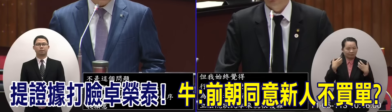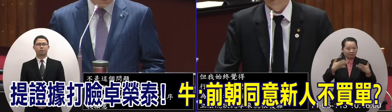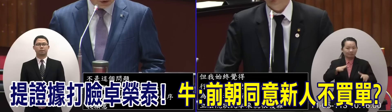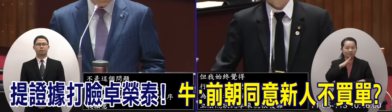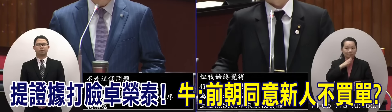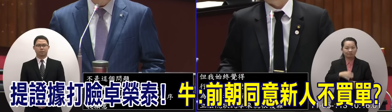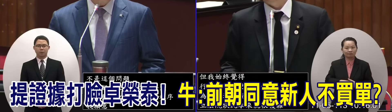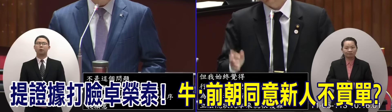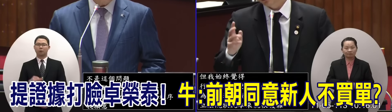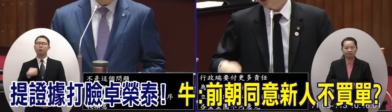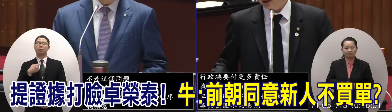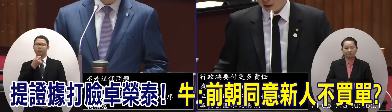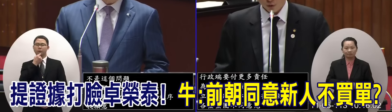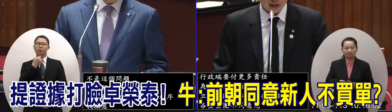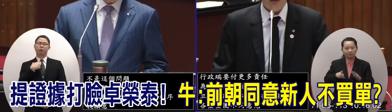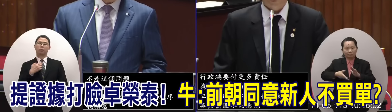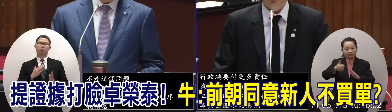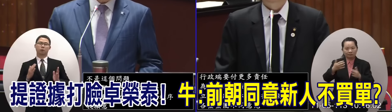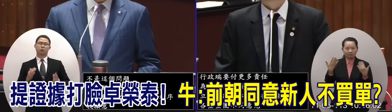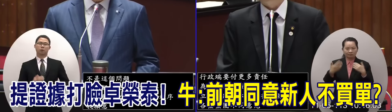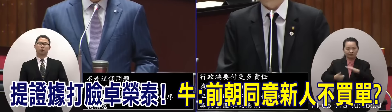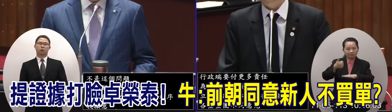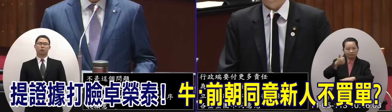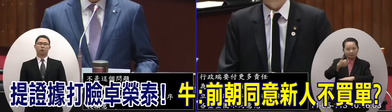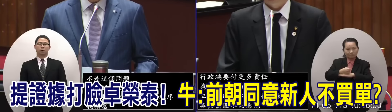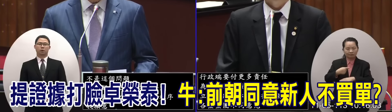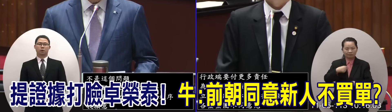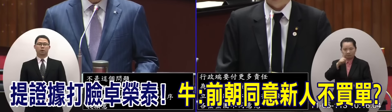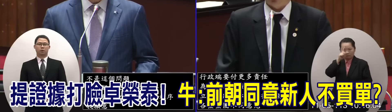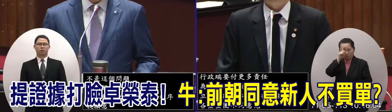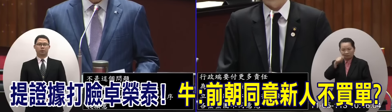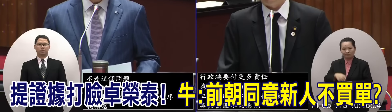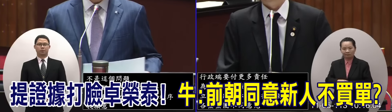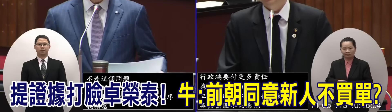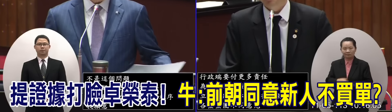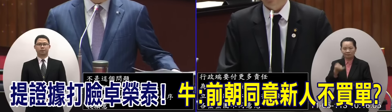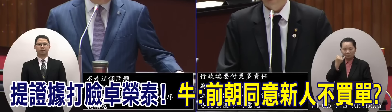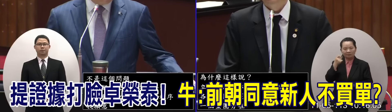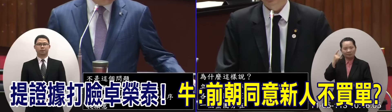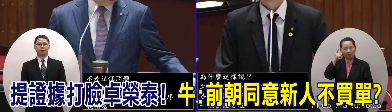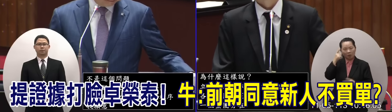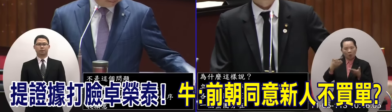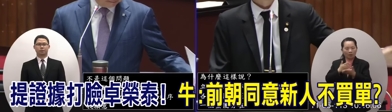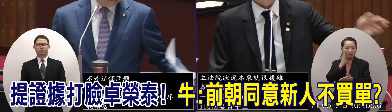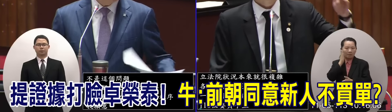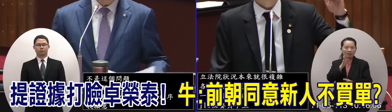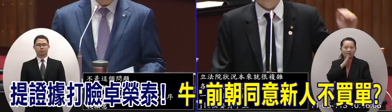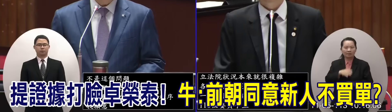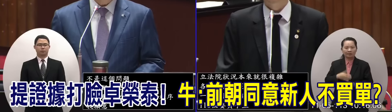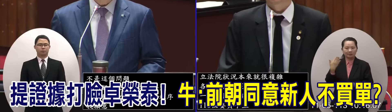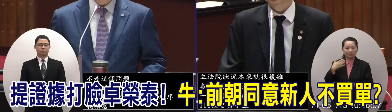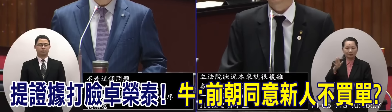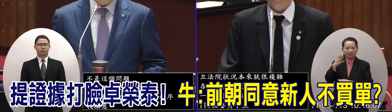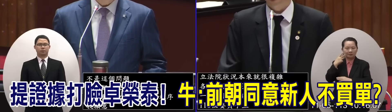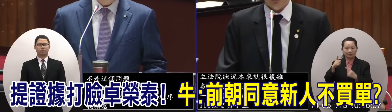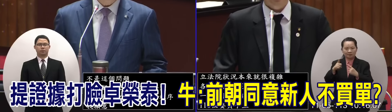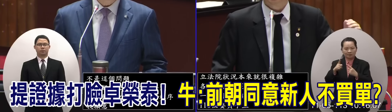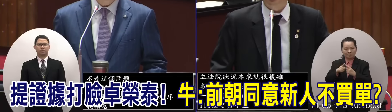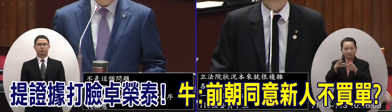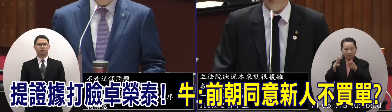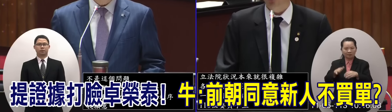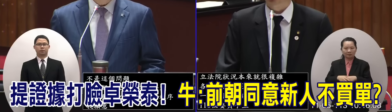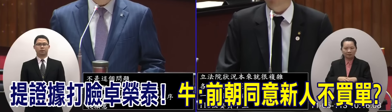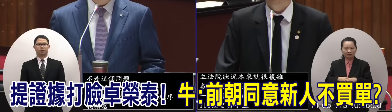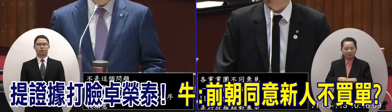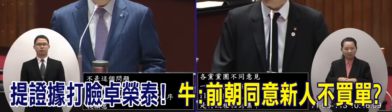任吗？ 我想， 院长当初上台的时候，其实本席期待你是个通情达理的人嘛，在以前政治人物的人设里面，你也是